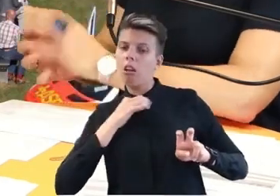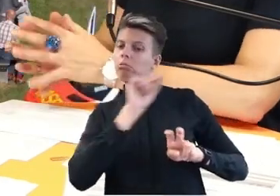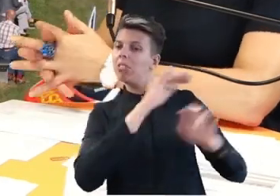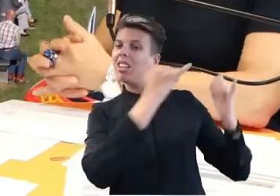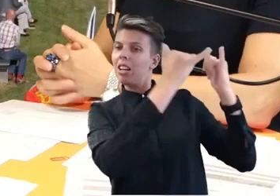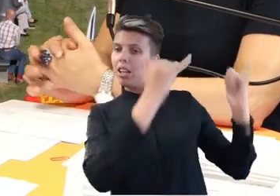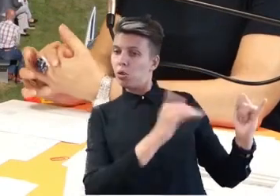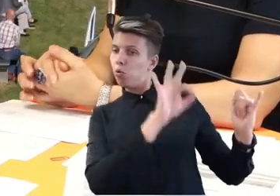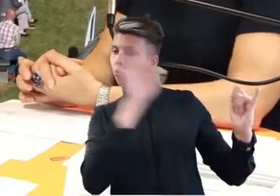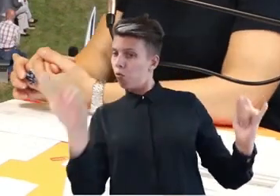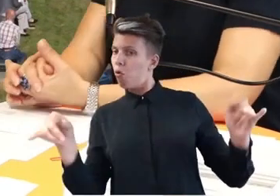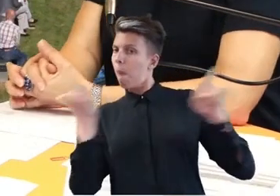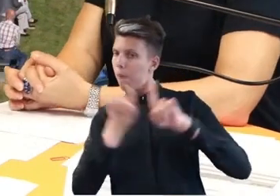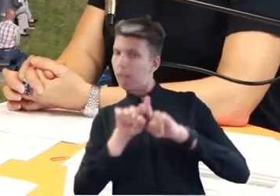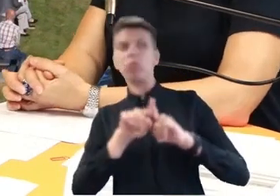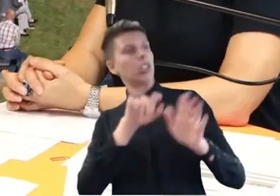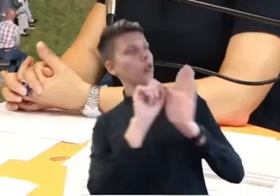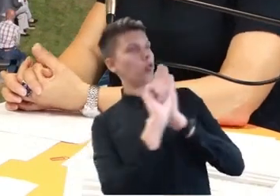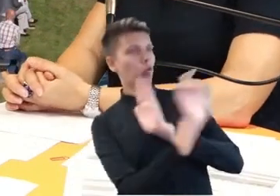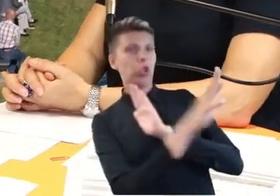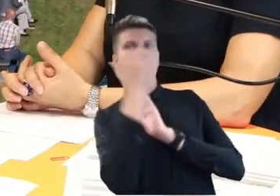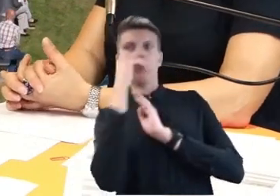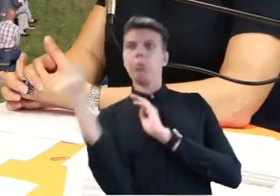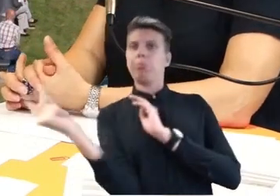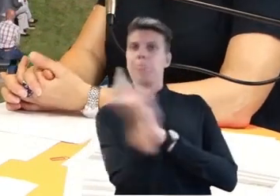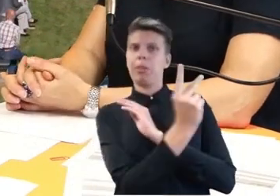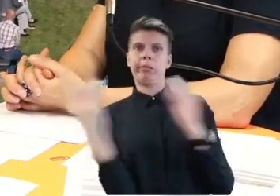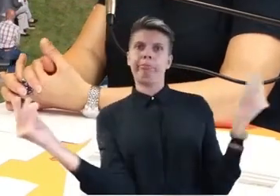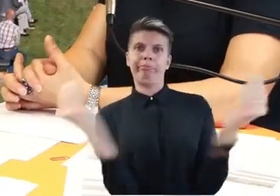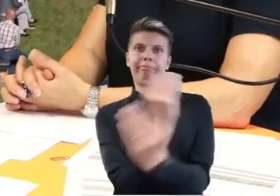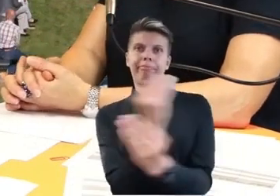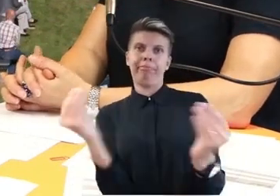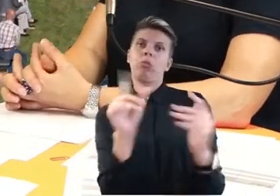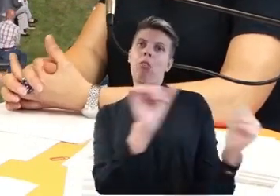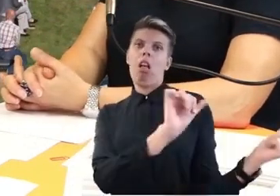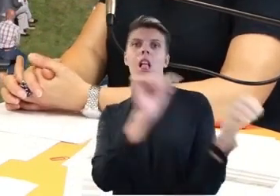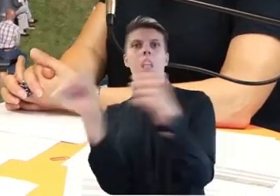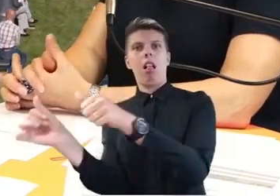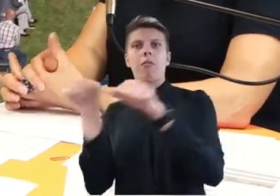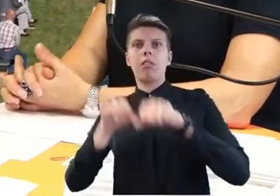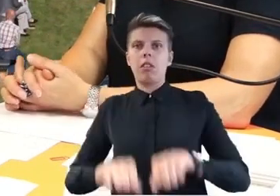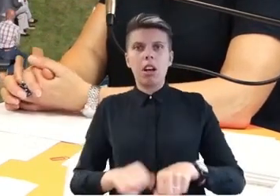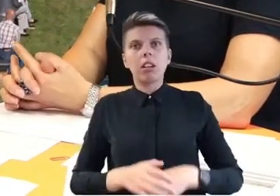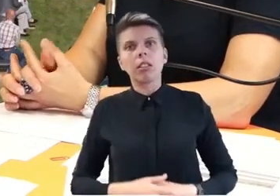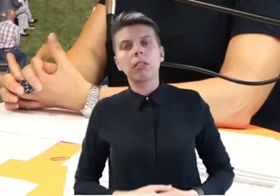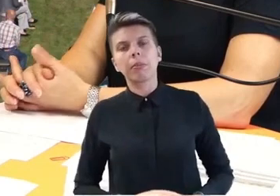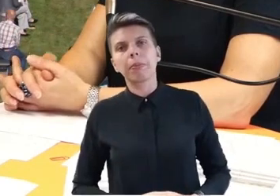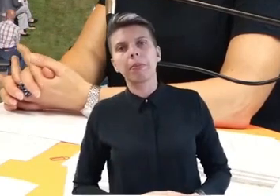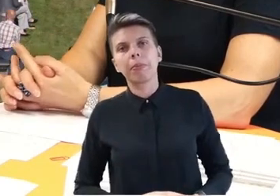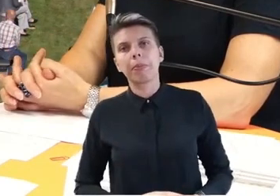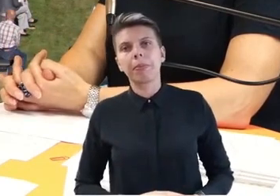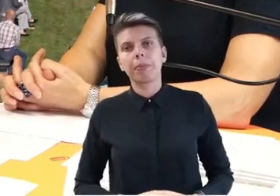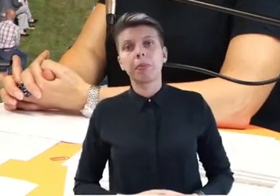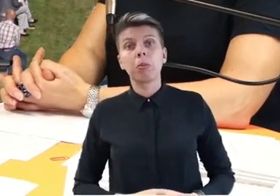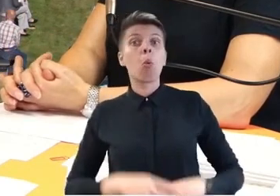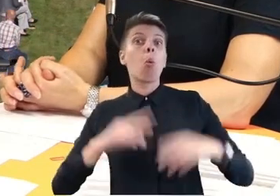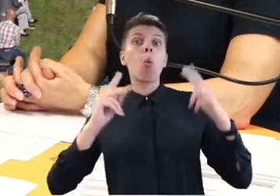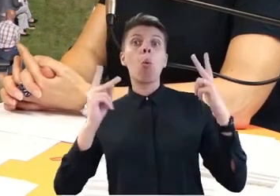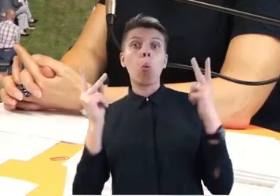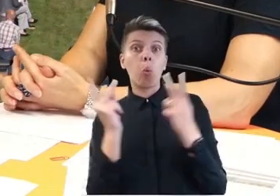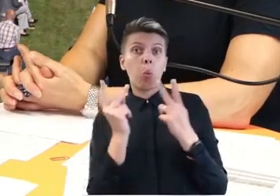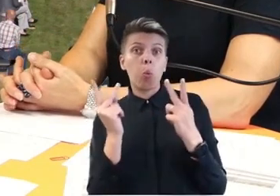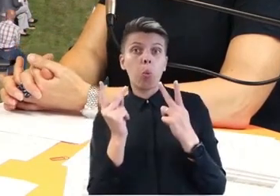oder steuern die in der lage sind zu helfen hilfe zu leisten oder letztendlich